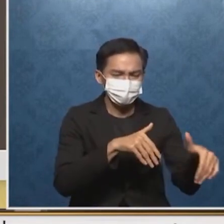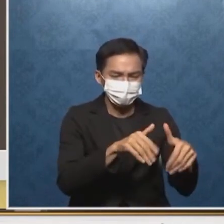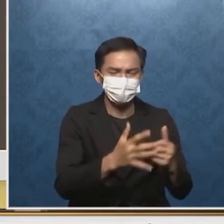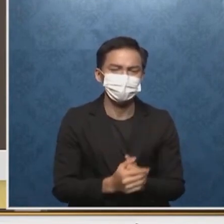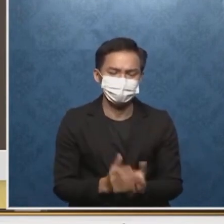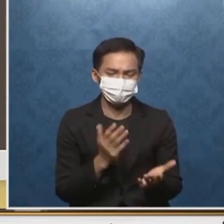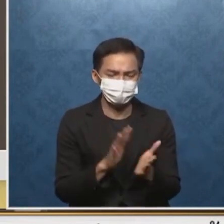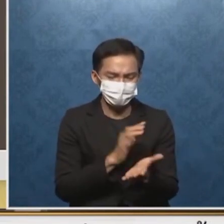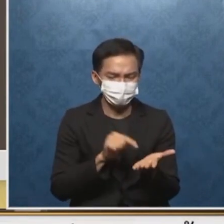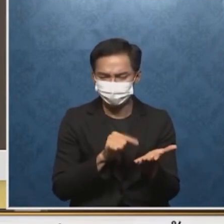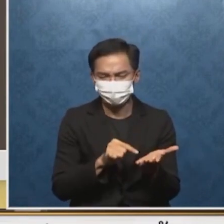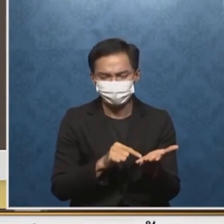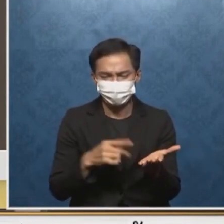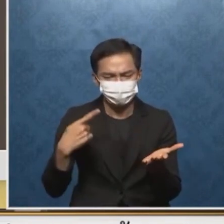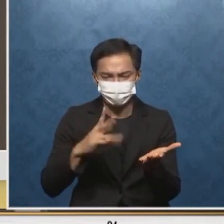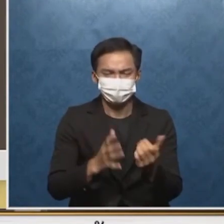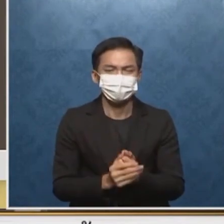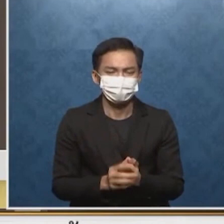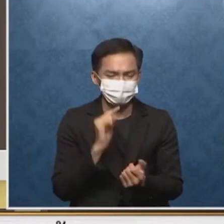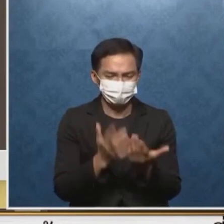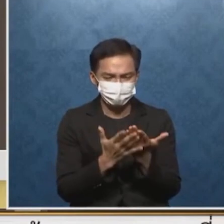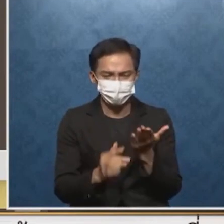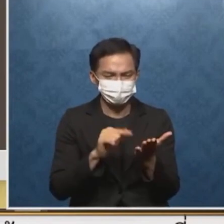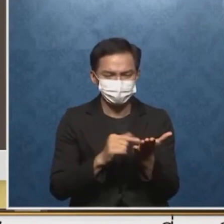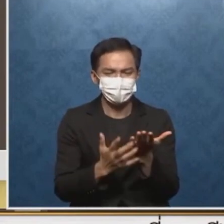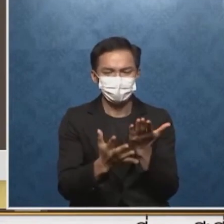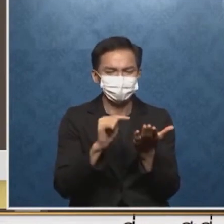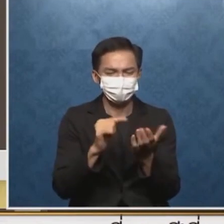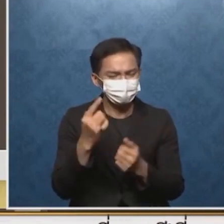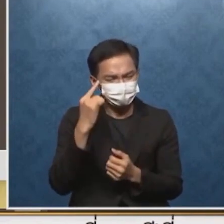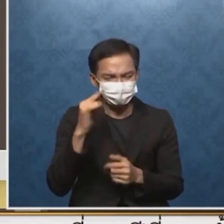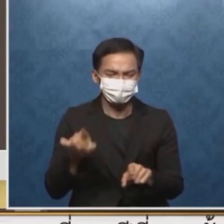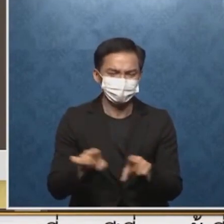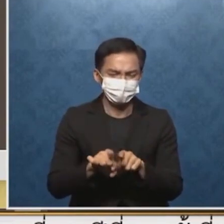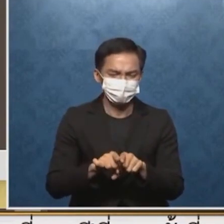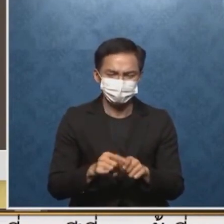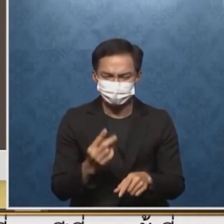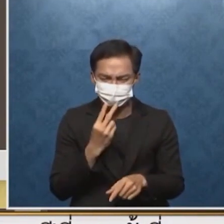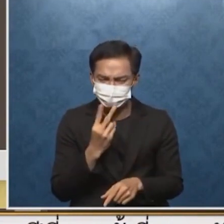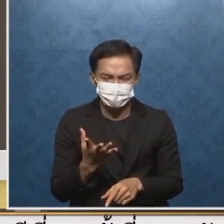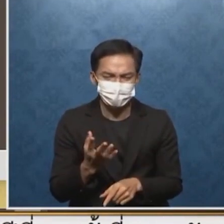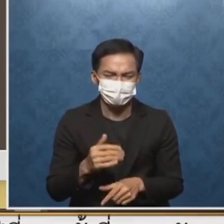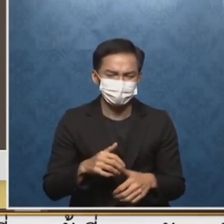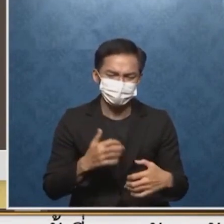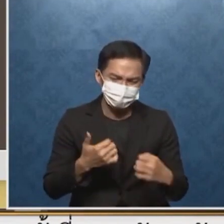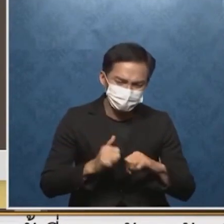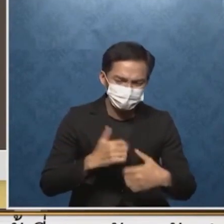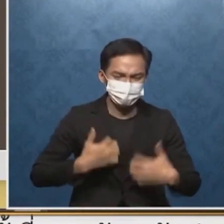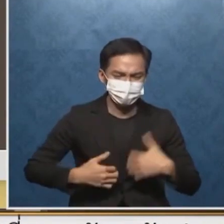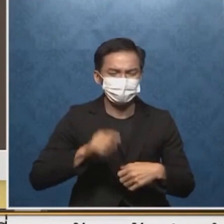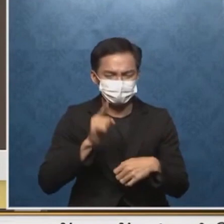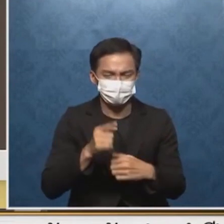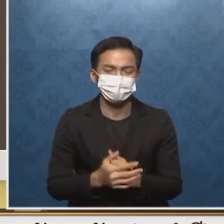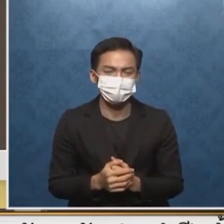ฉบับนี้และกระดาษ5แผ่นฉบับนี้ไม่มีความรู้สึกทุกข์ร้อนของพี่น้องประชาชนเลยทั้งที่นอกสภา